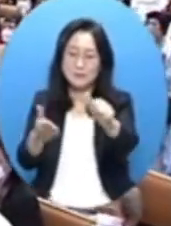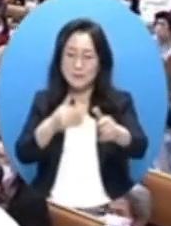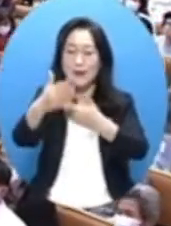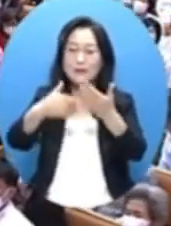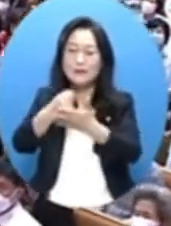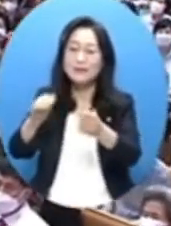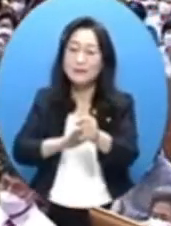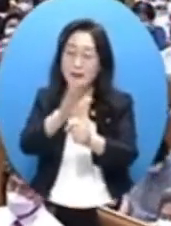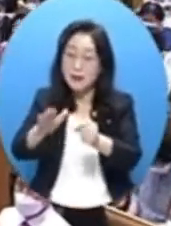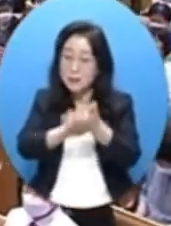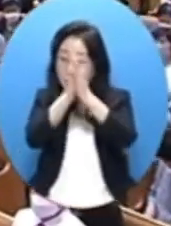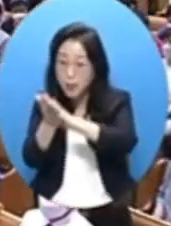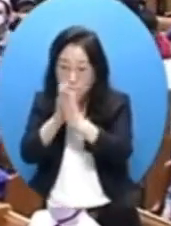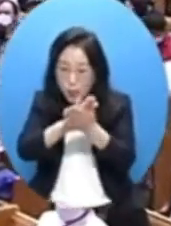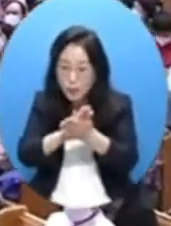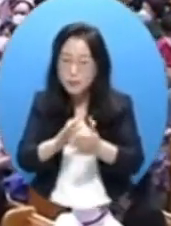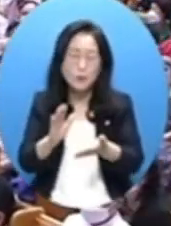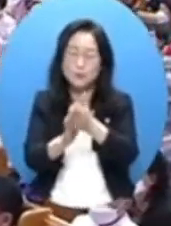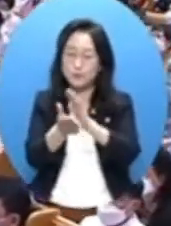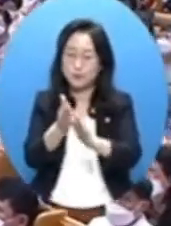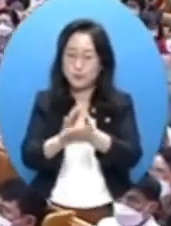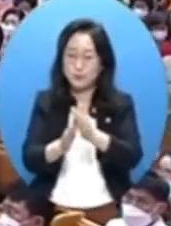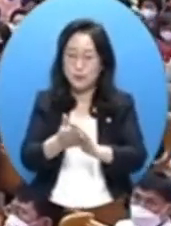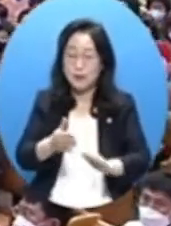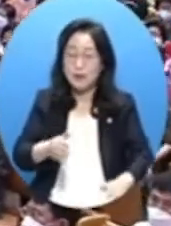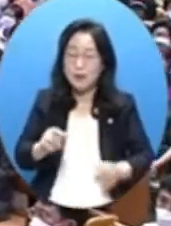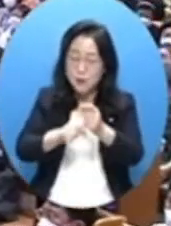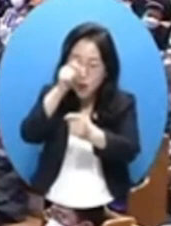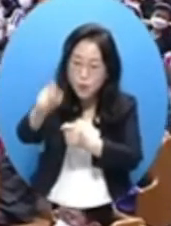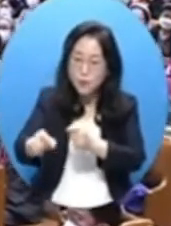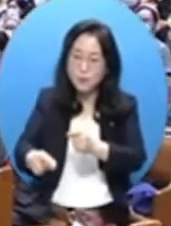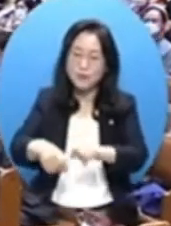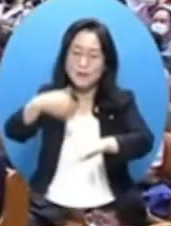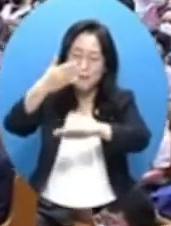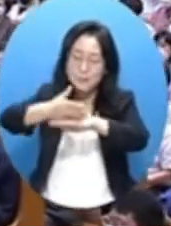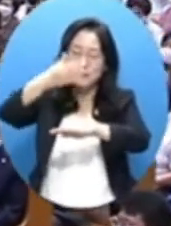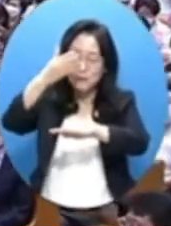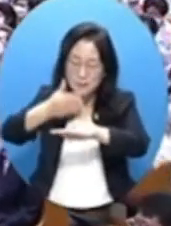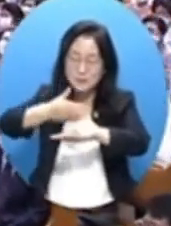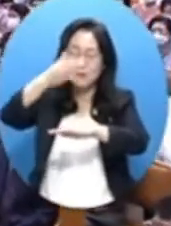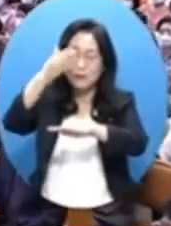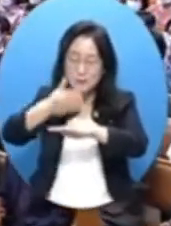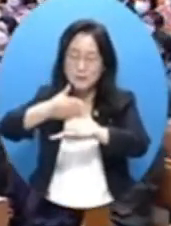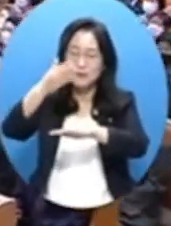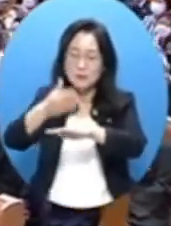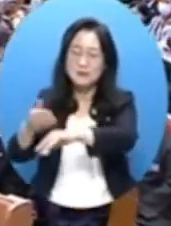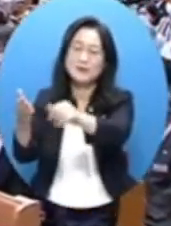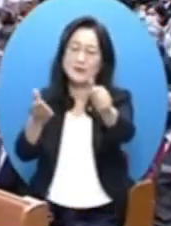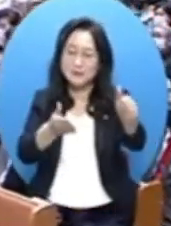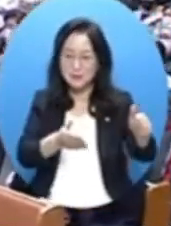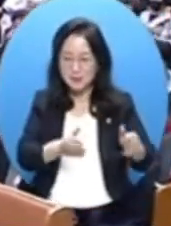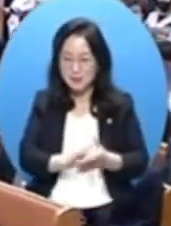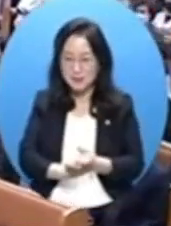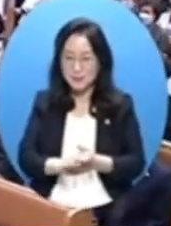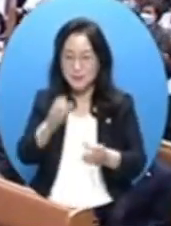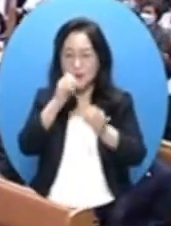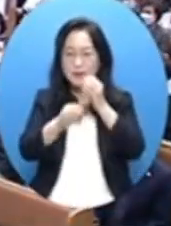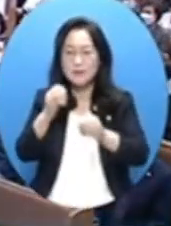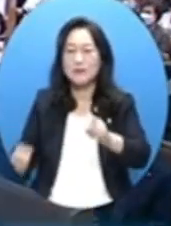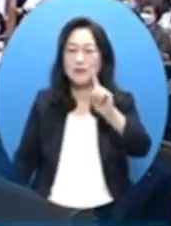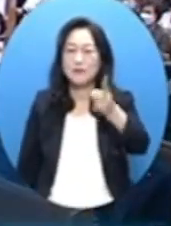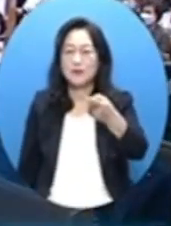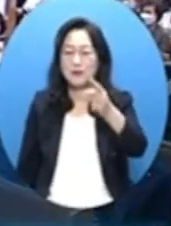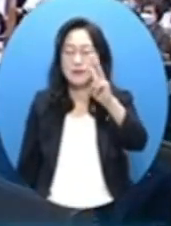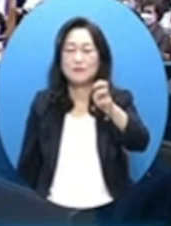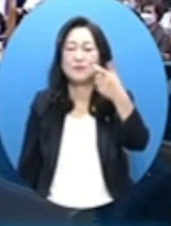사랑은 변함없습니다. 영원하십니다. 그 사랑에 감사하고 또 감사하고 또 감사해야 되는 것입니다. 시편 136편